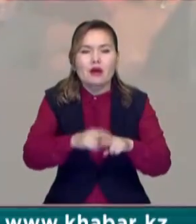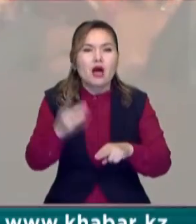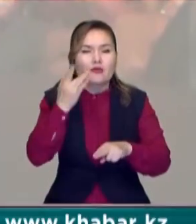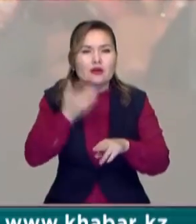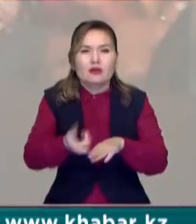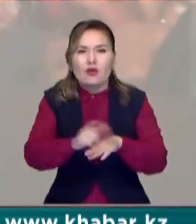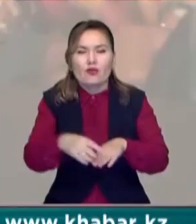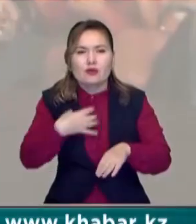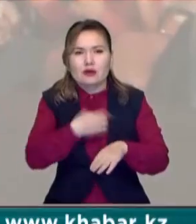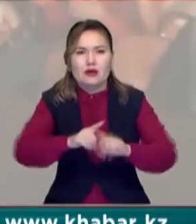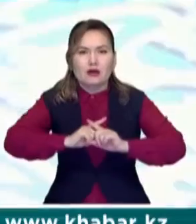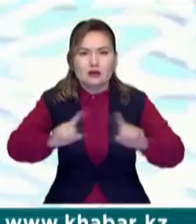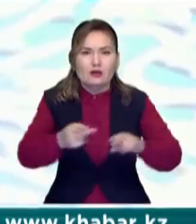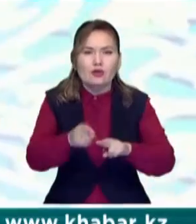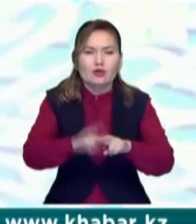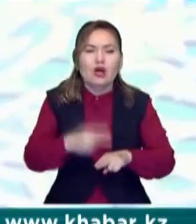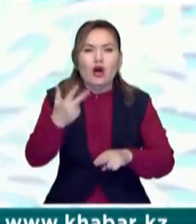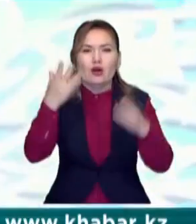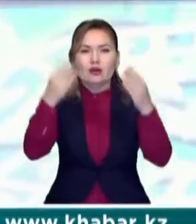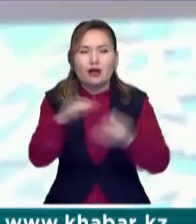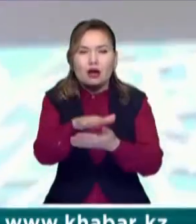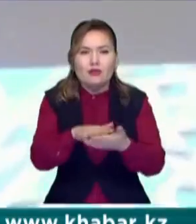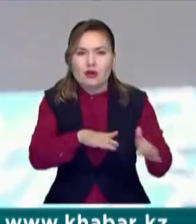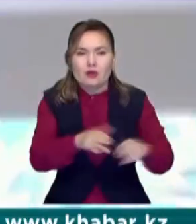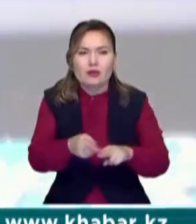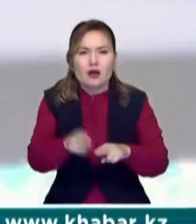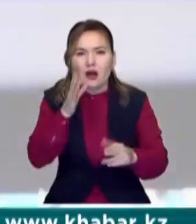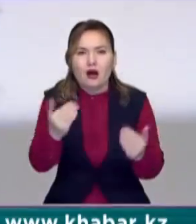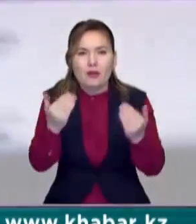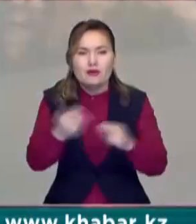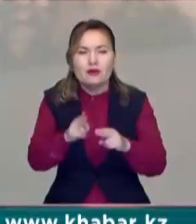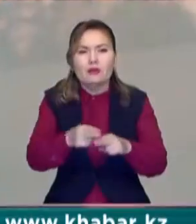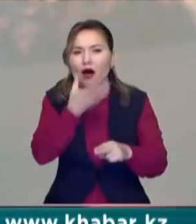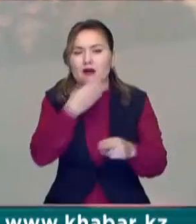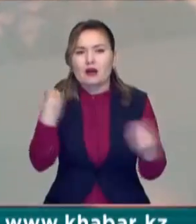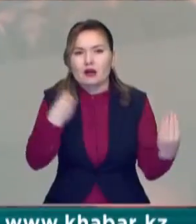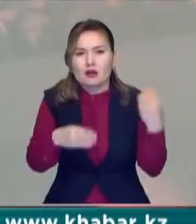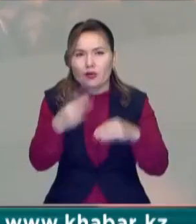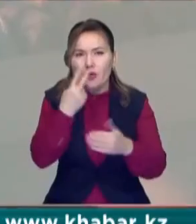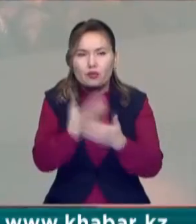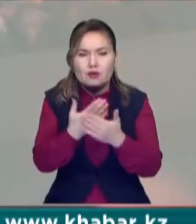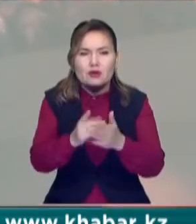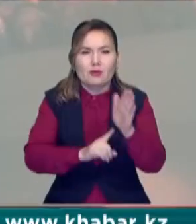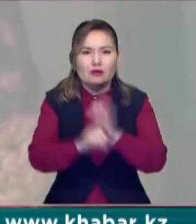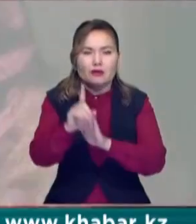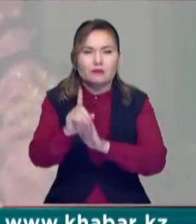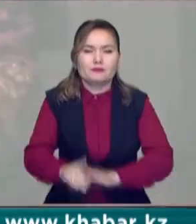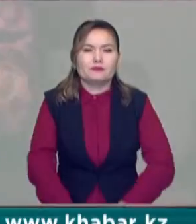әрдайым өзектілігін жоғалтпайды. Сондай-ақ, үш күнге созылған шарада заманауи үлгідегі киімдер де көрсетілді.